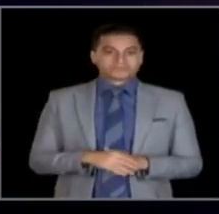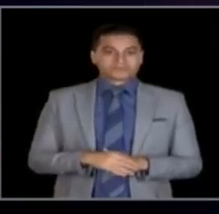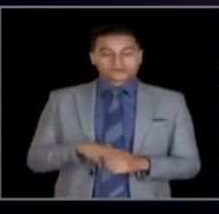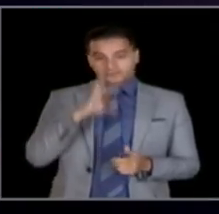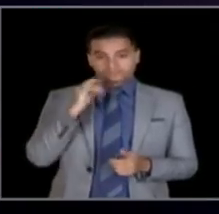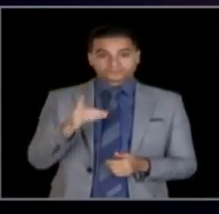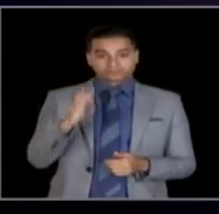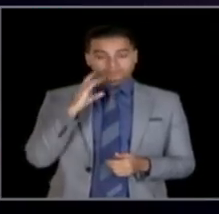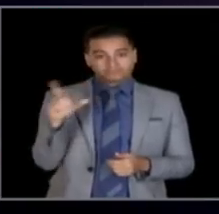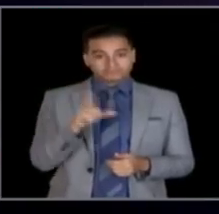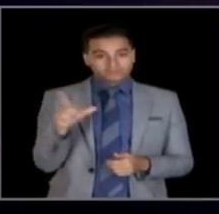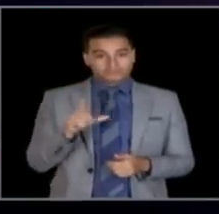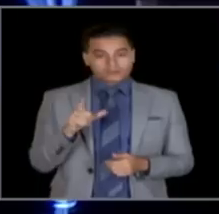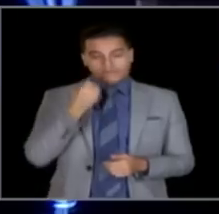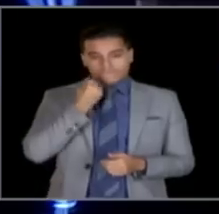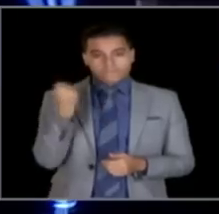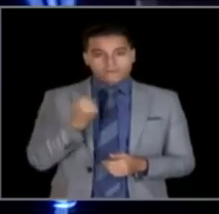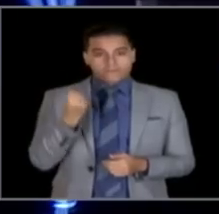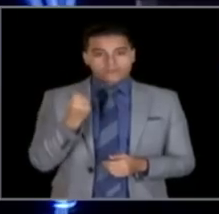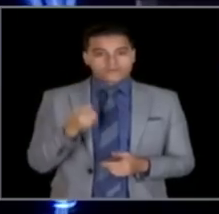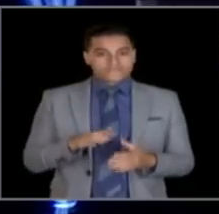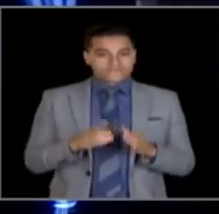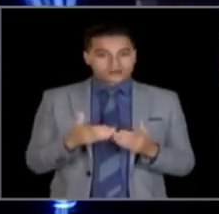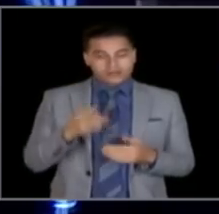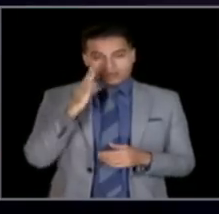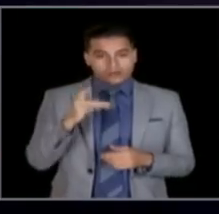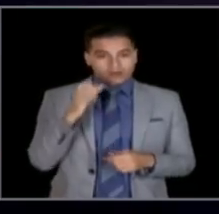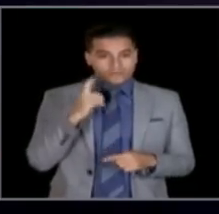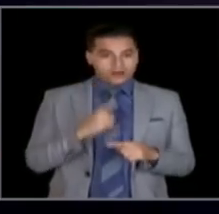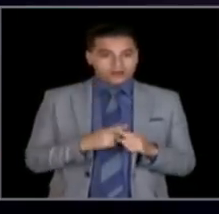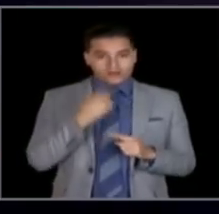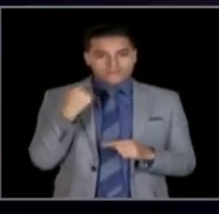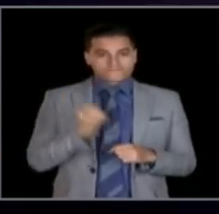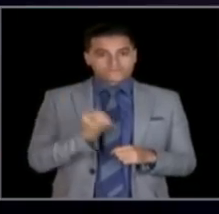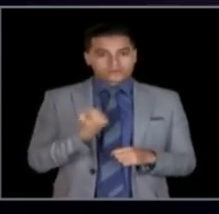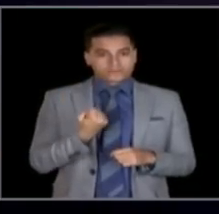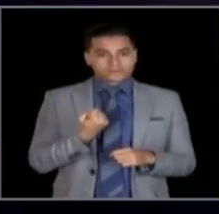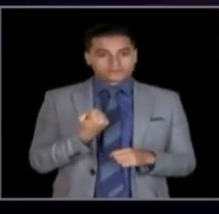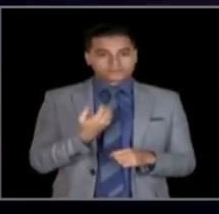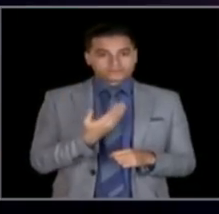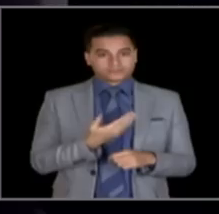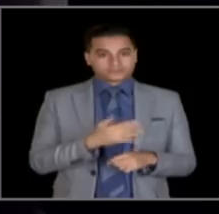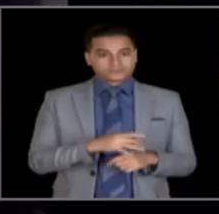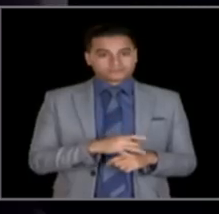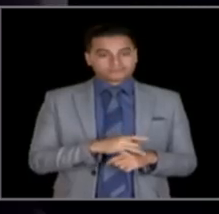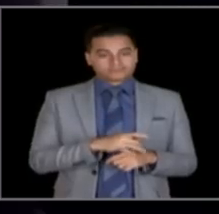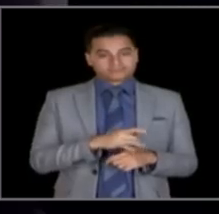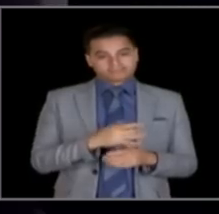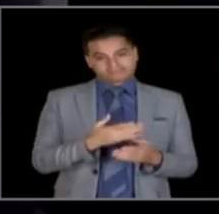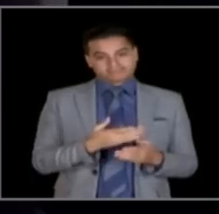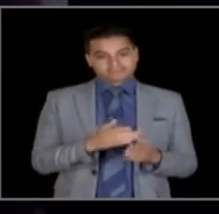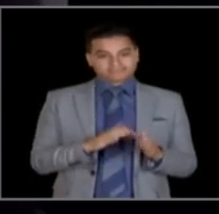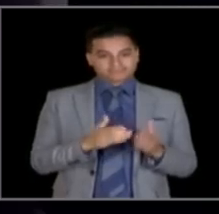لو السؤال صح ألف مبروك لفايترز، لو السؤال غلط هارد لك فايترز والف